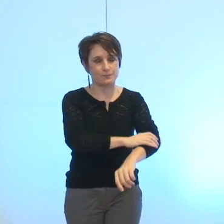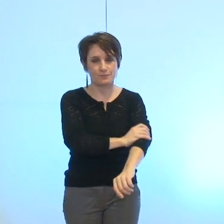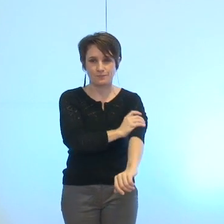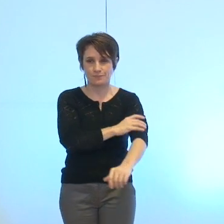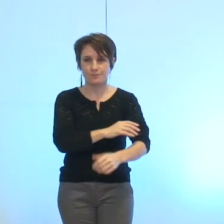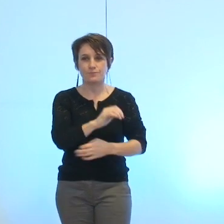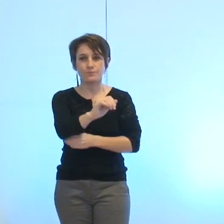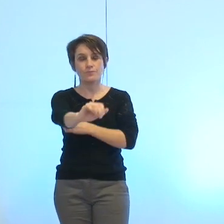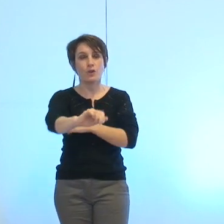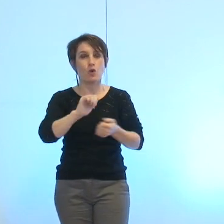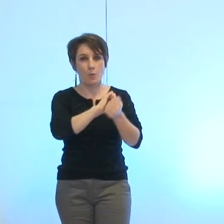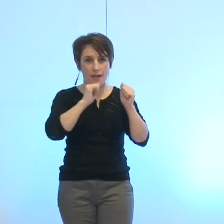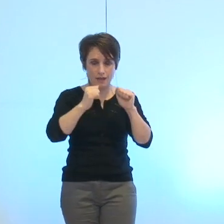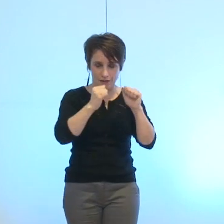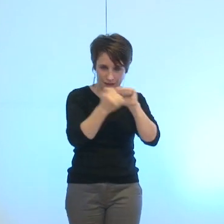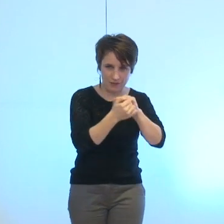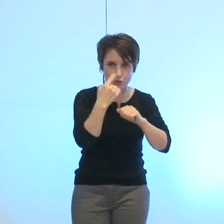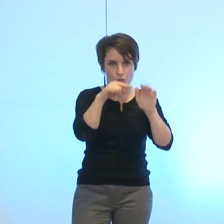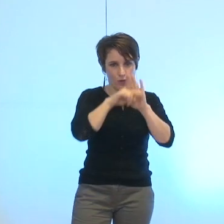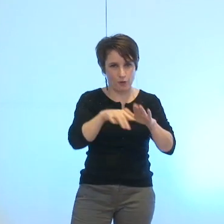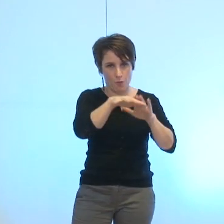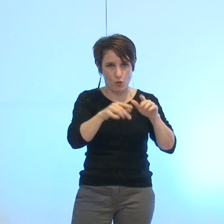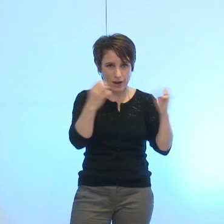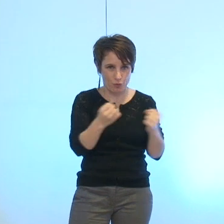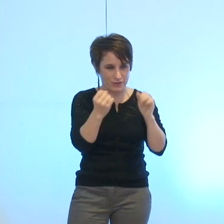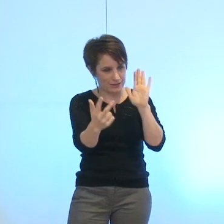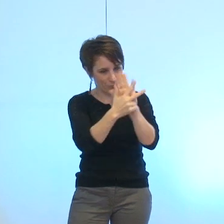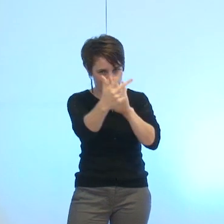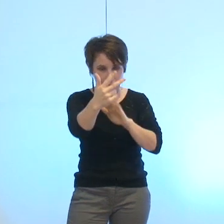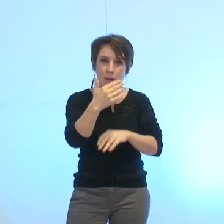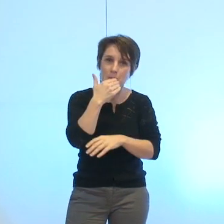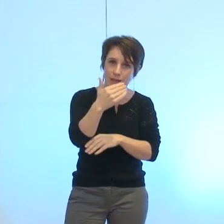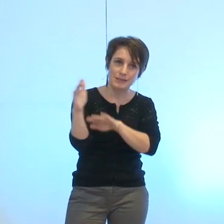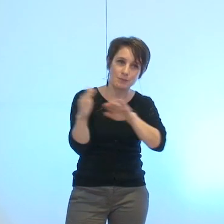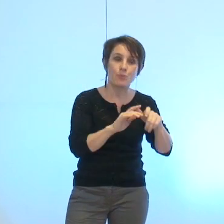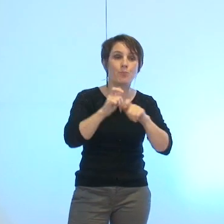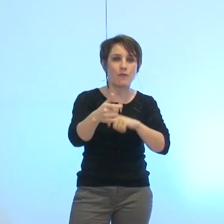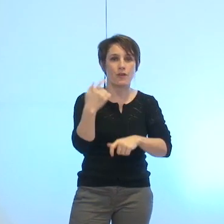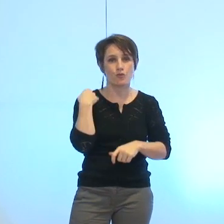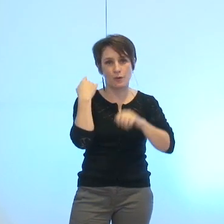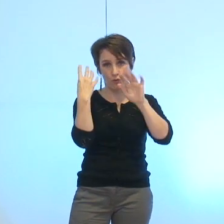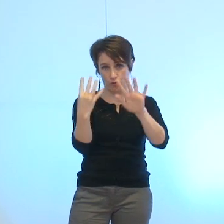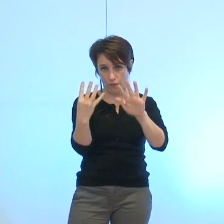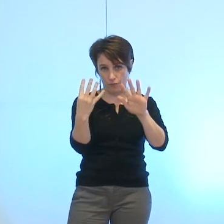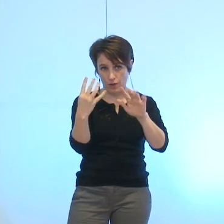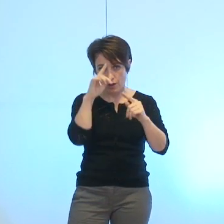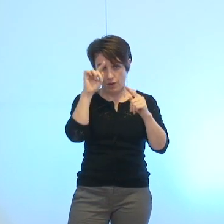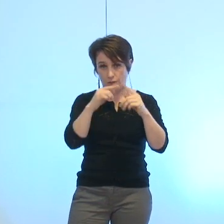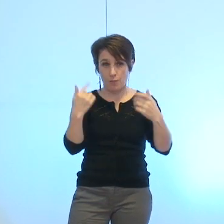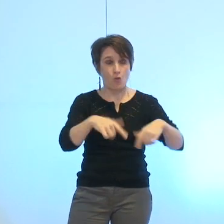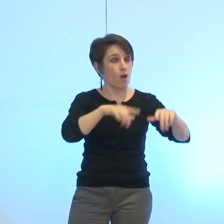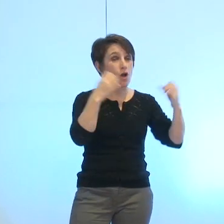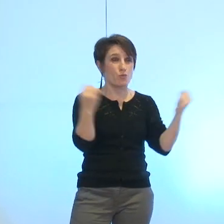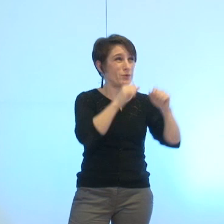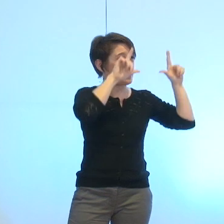la révision du règlement local de publicité est adopté je vous remercie délibération numéro 9 sur la dépose du mobilier